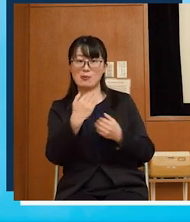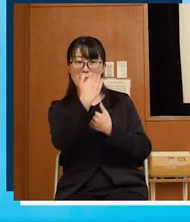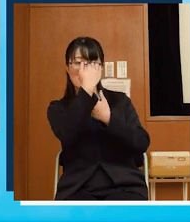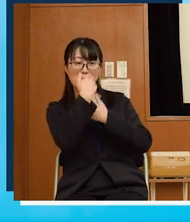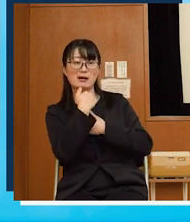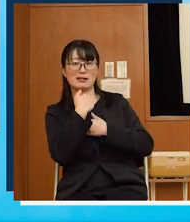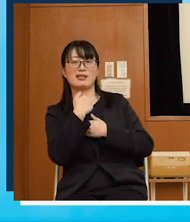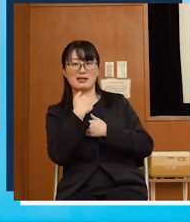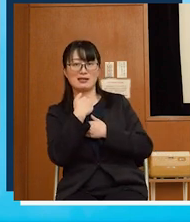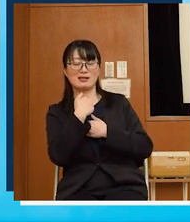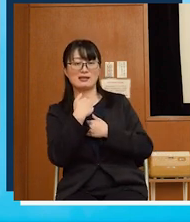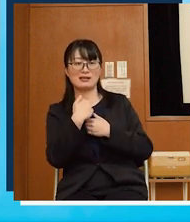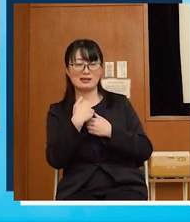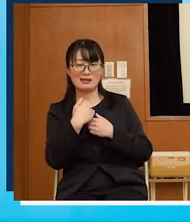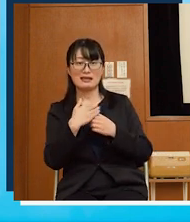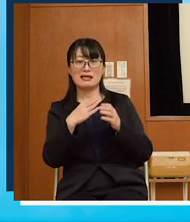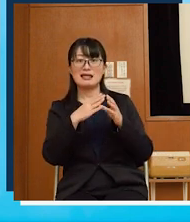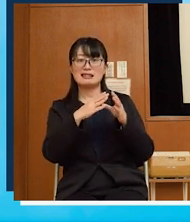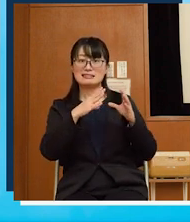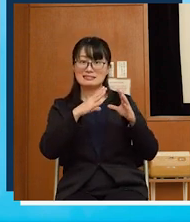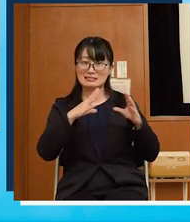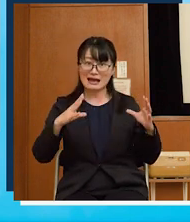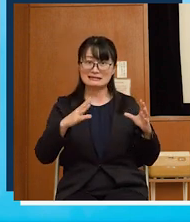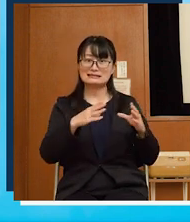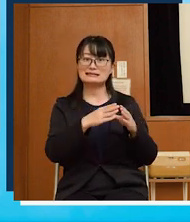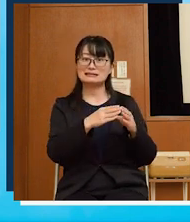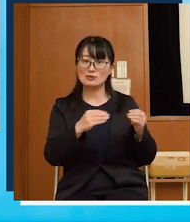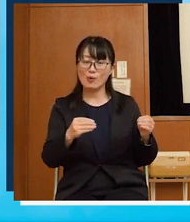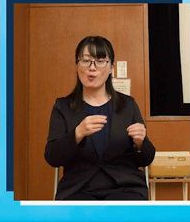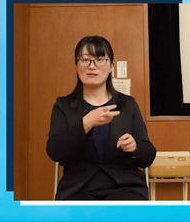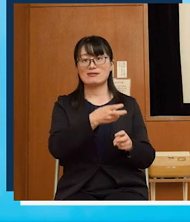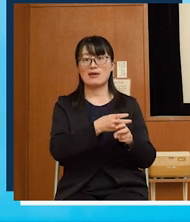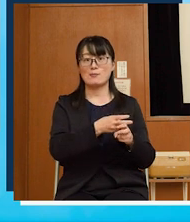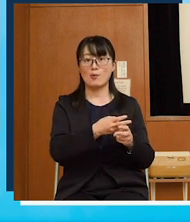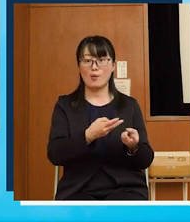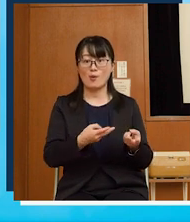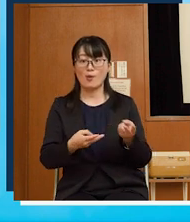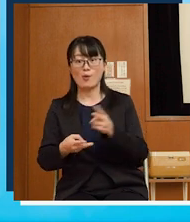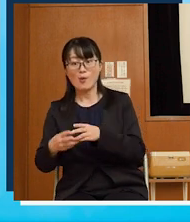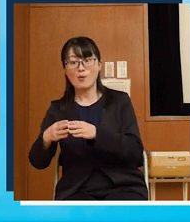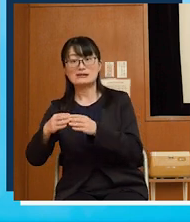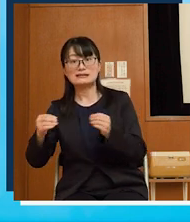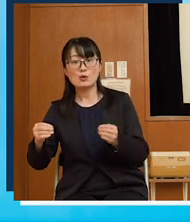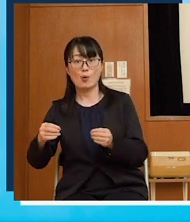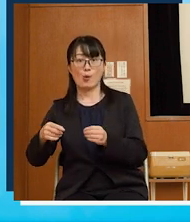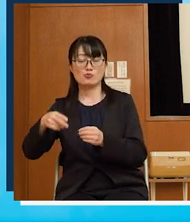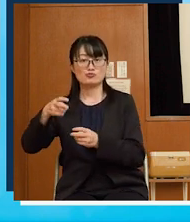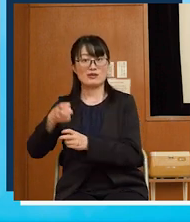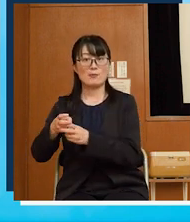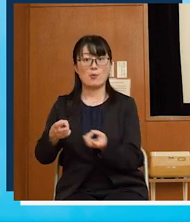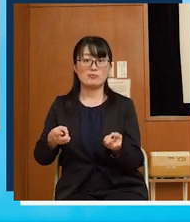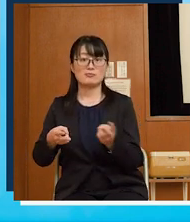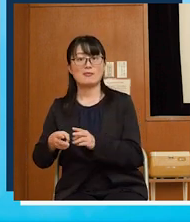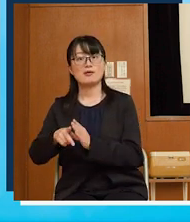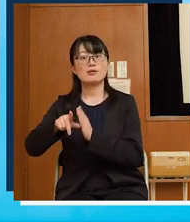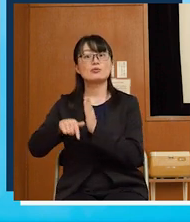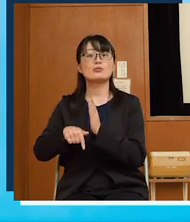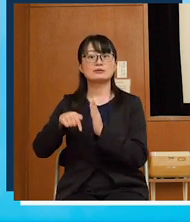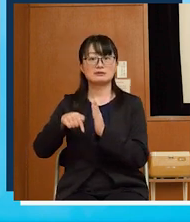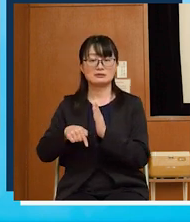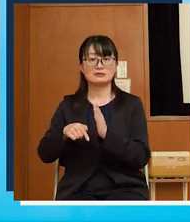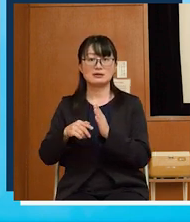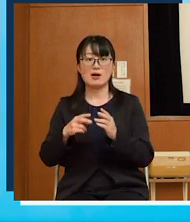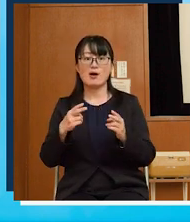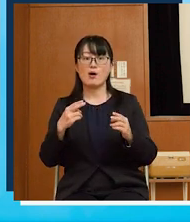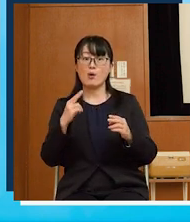帝国憲法から日本国憲法へ変わるというそういう大きな転換がある時に沖縄は交通が遮断され